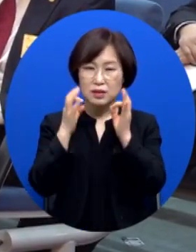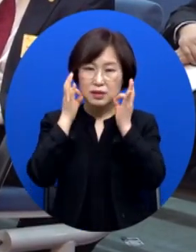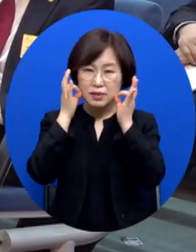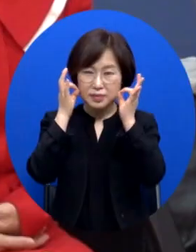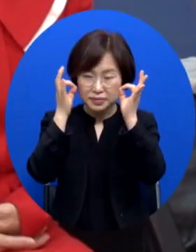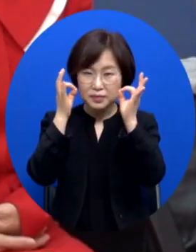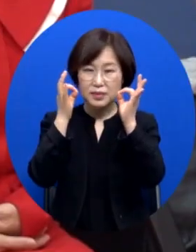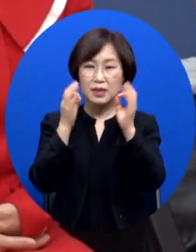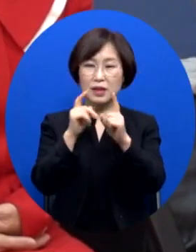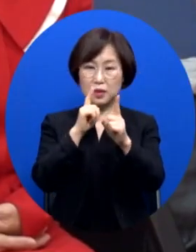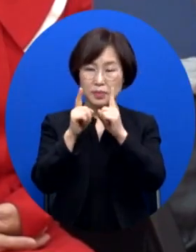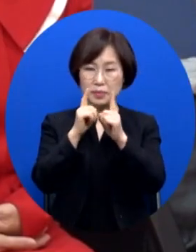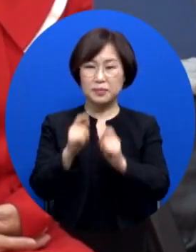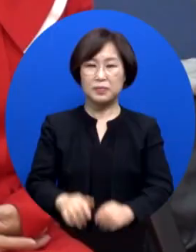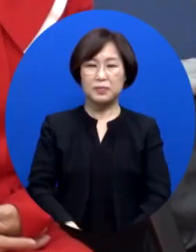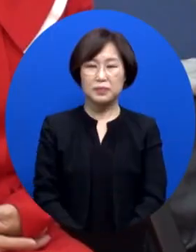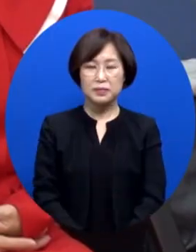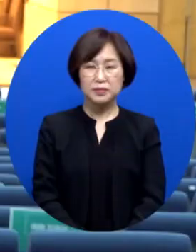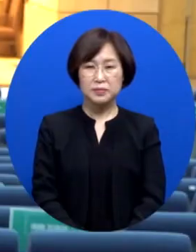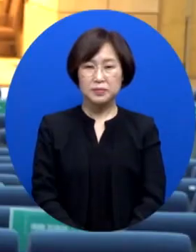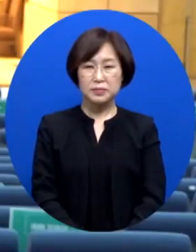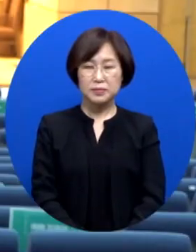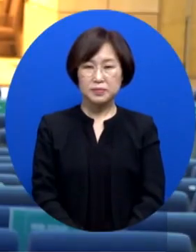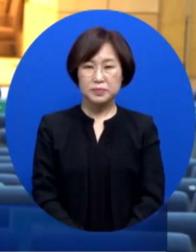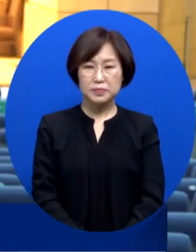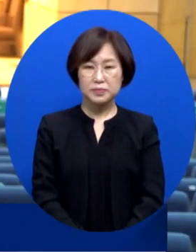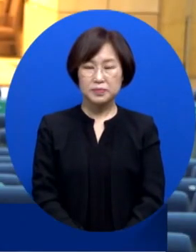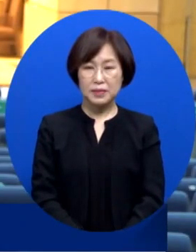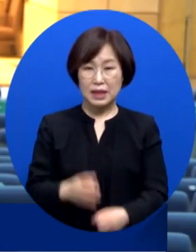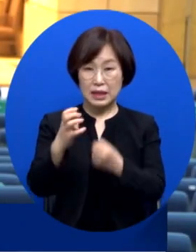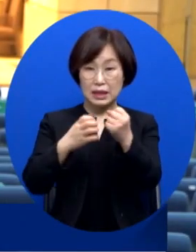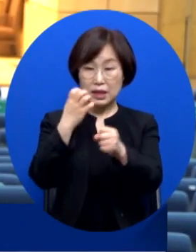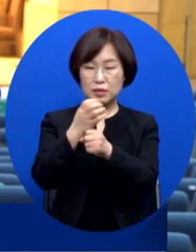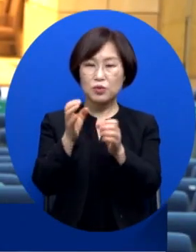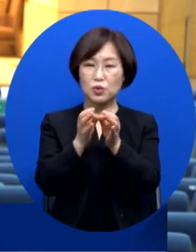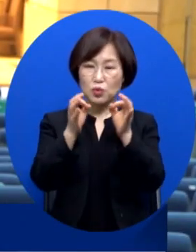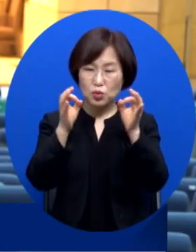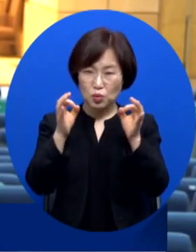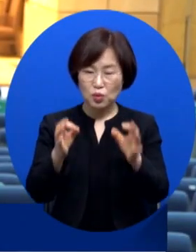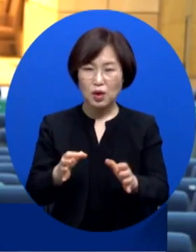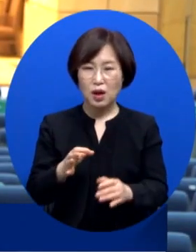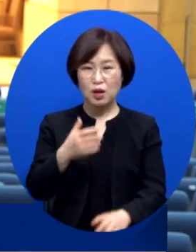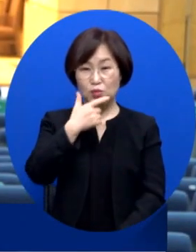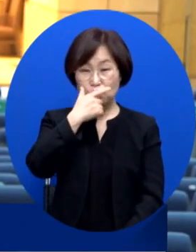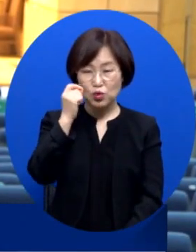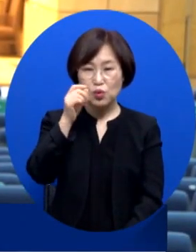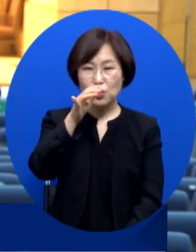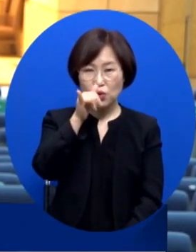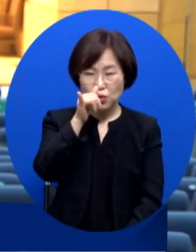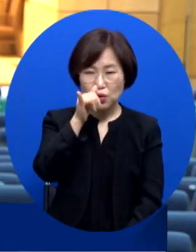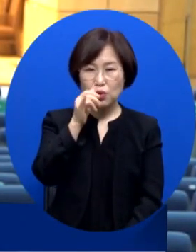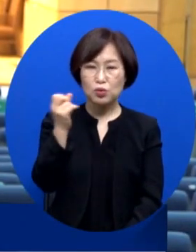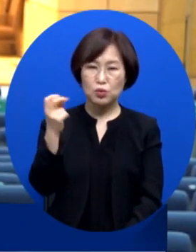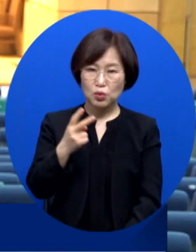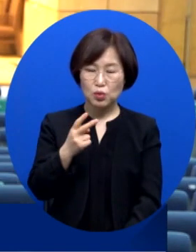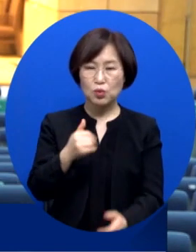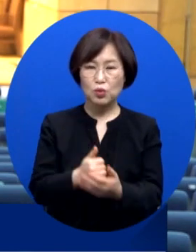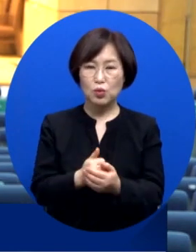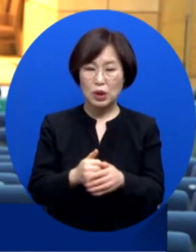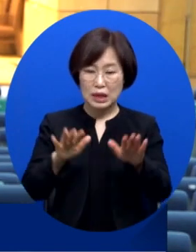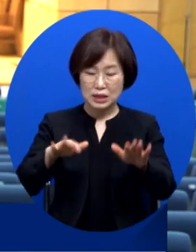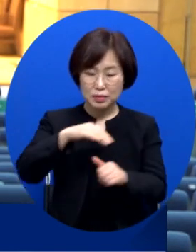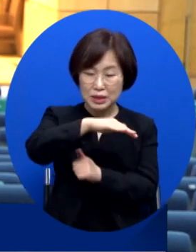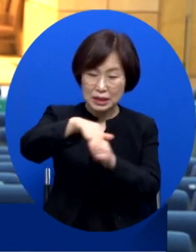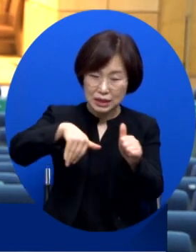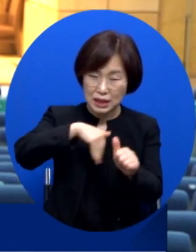다하길 바란다고 인사말을 전했습니다. 저희가 40년 동안에 미진한 부분도 있고 또 현재의